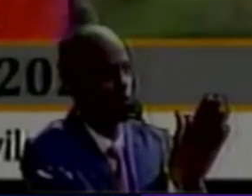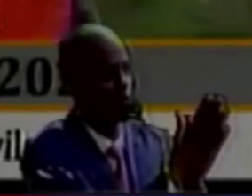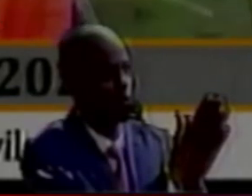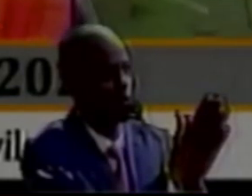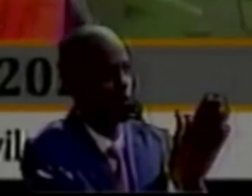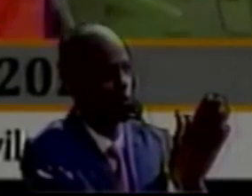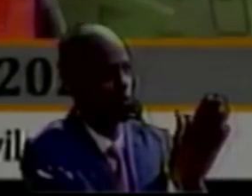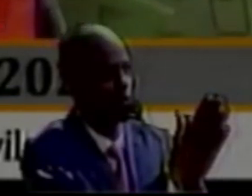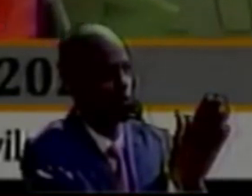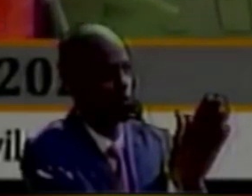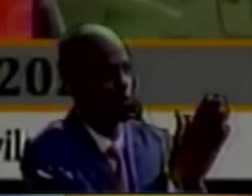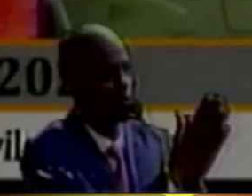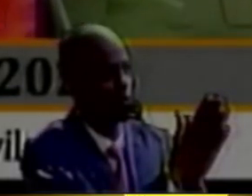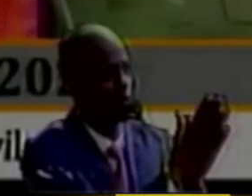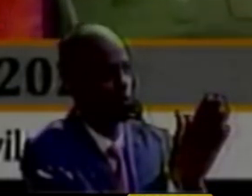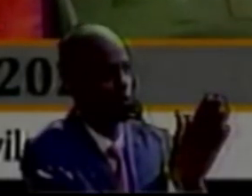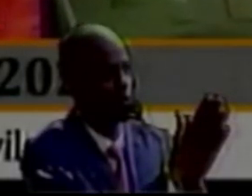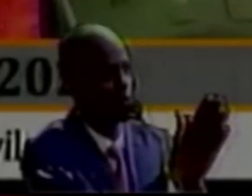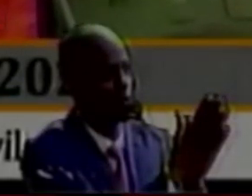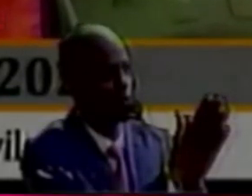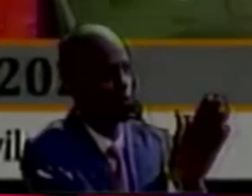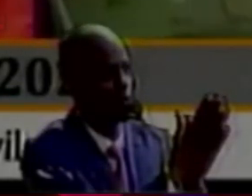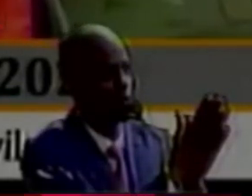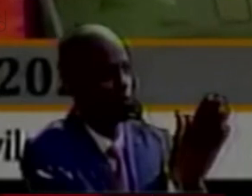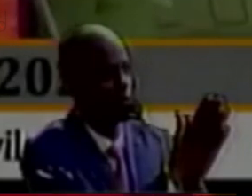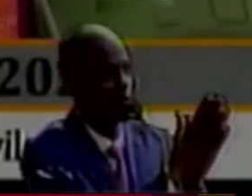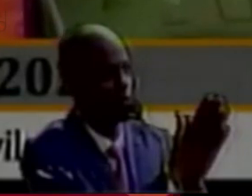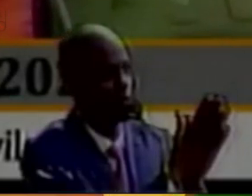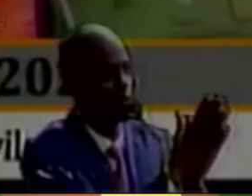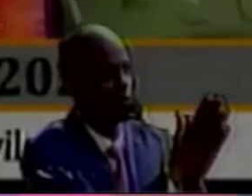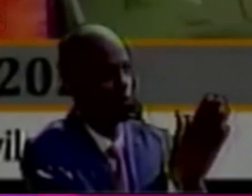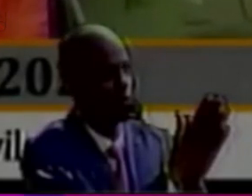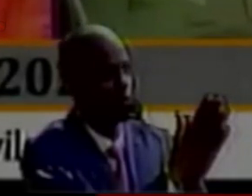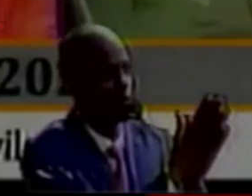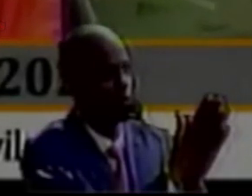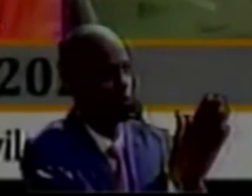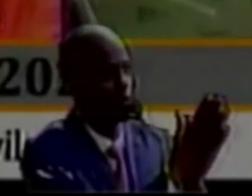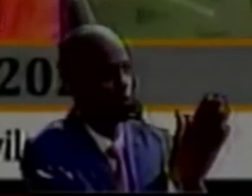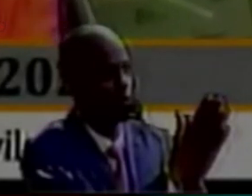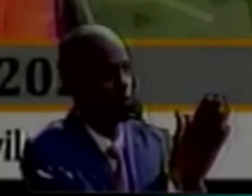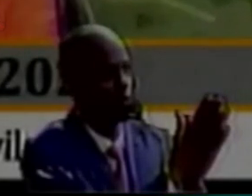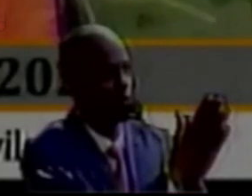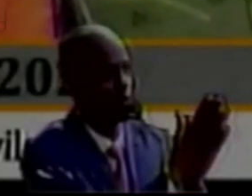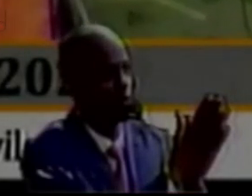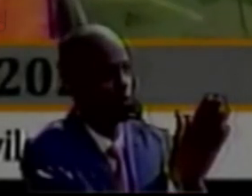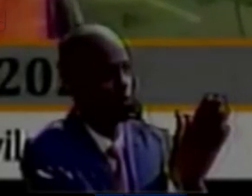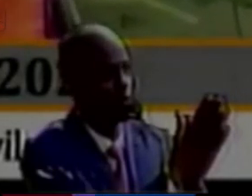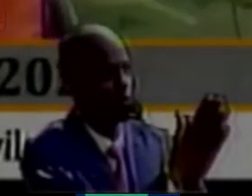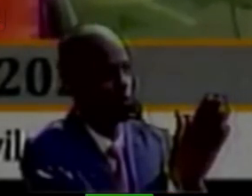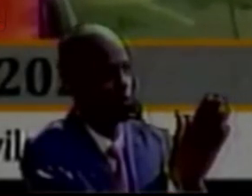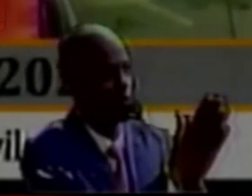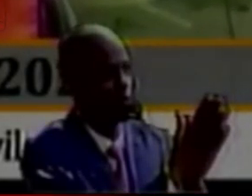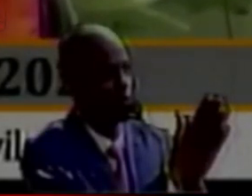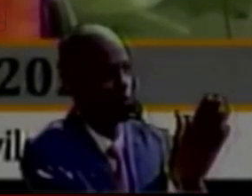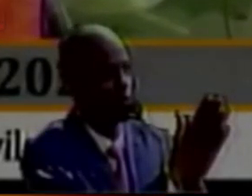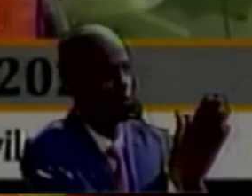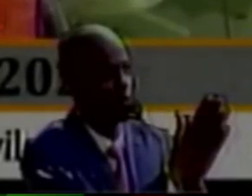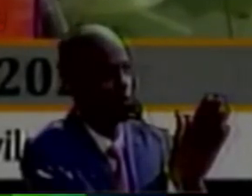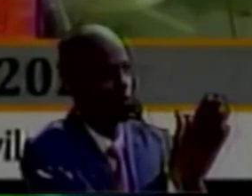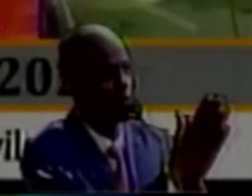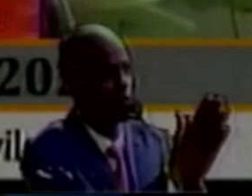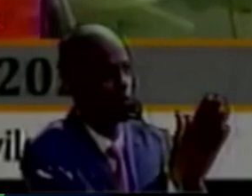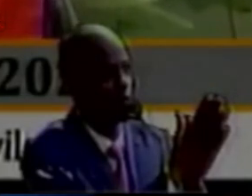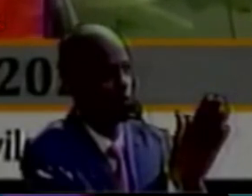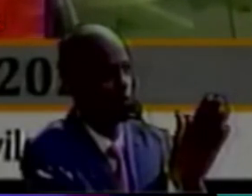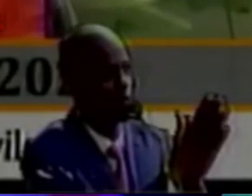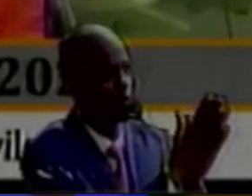de pessoas, que estão chegando, as pessoas de resgate e salvamento. Estamos trazendo 31